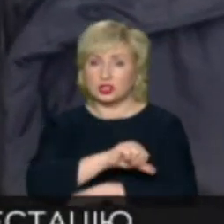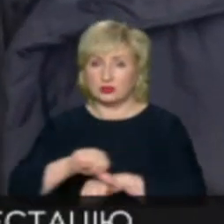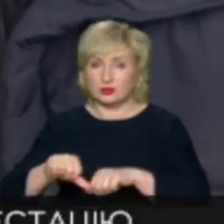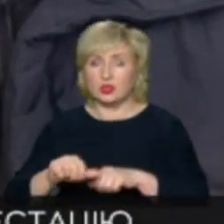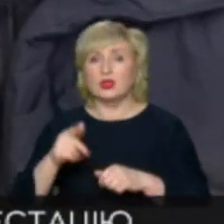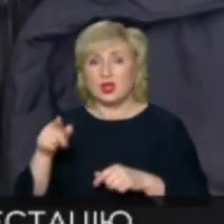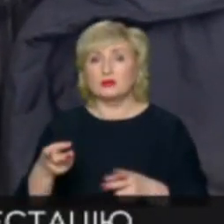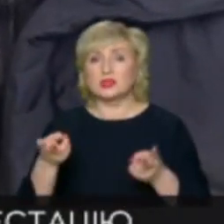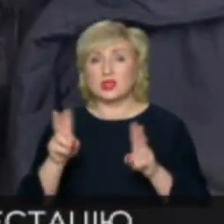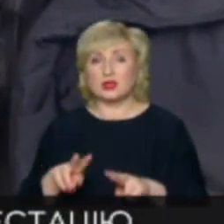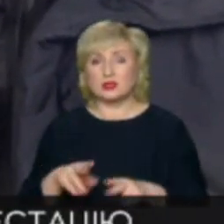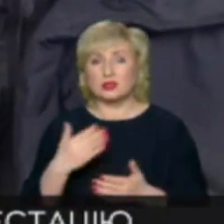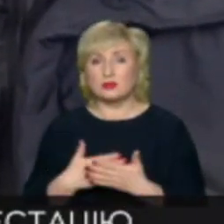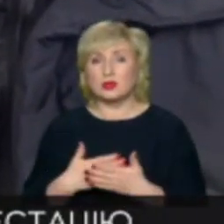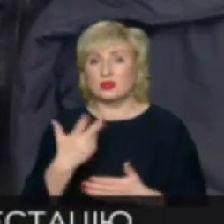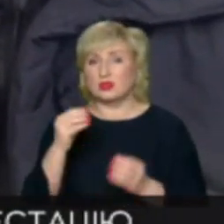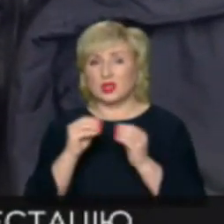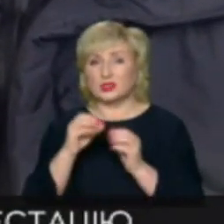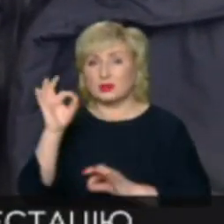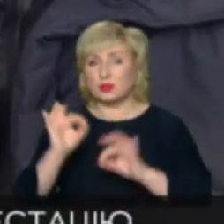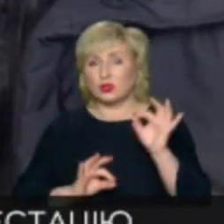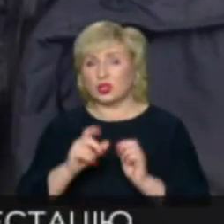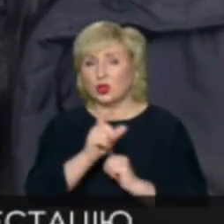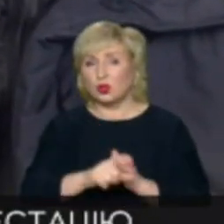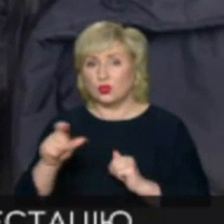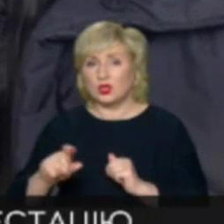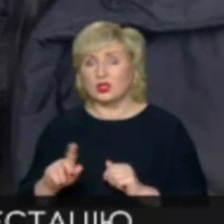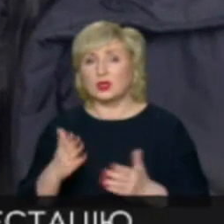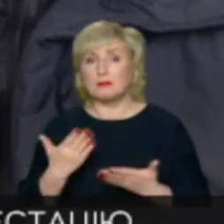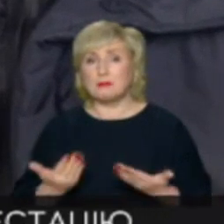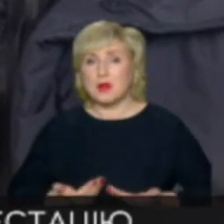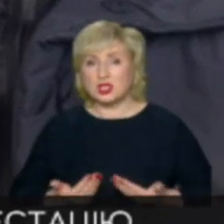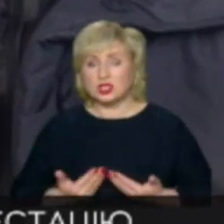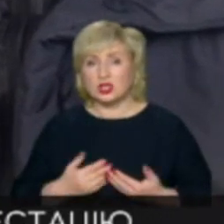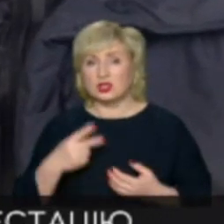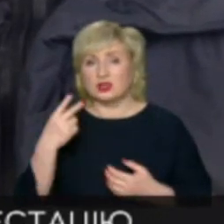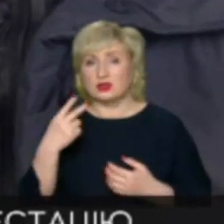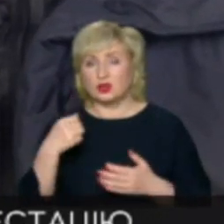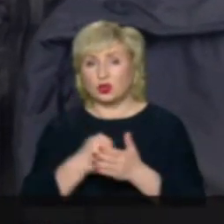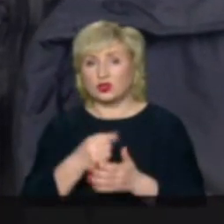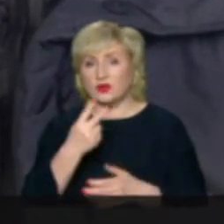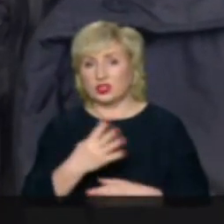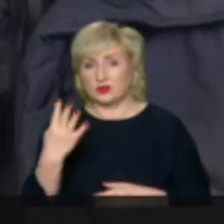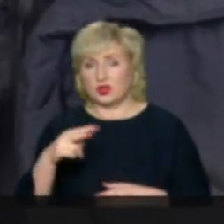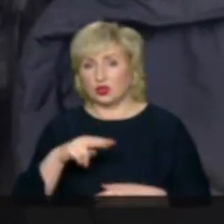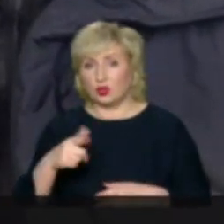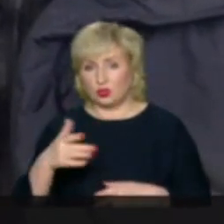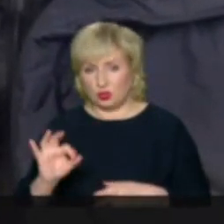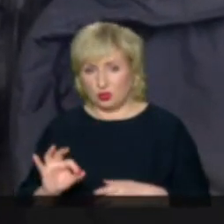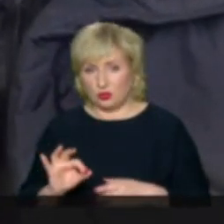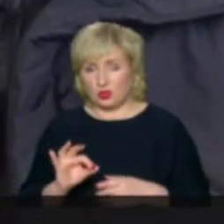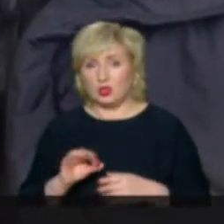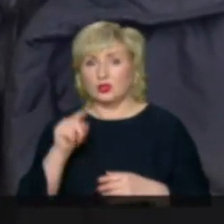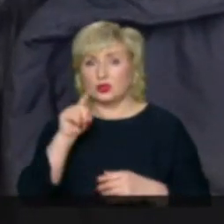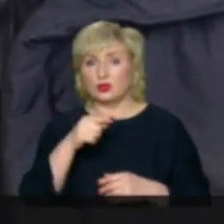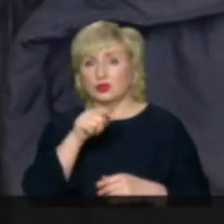там залишилось, мабуть, 10% від тих людей, які мешкали до 24 лютого. І тому то